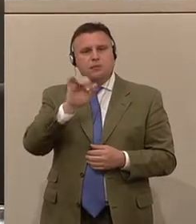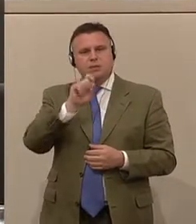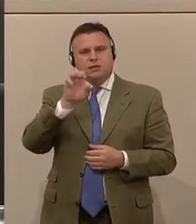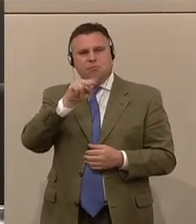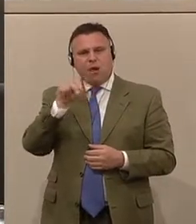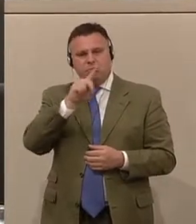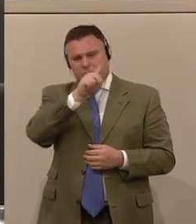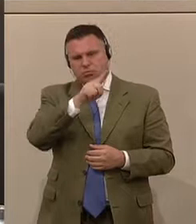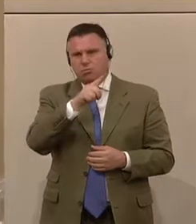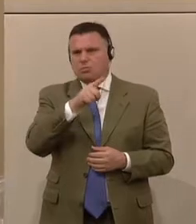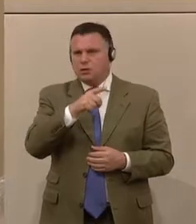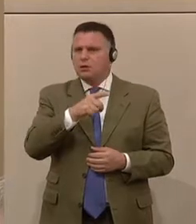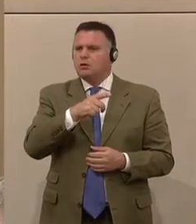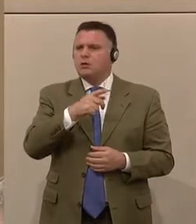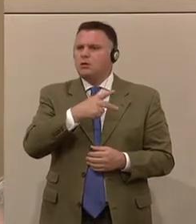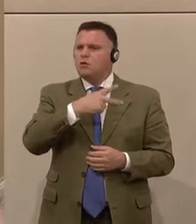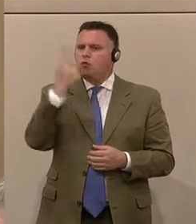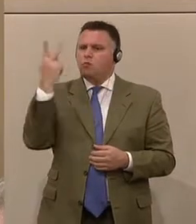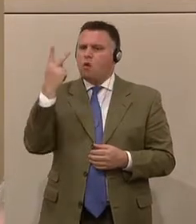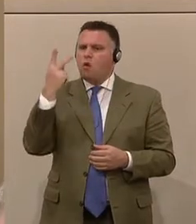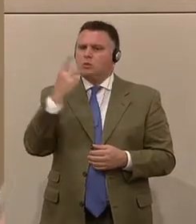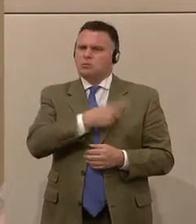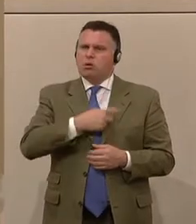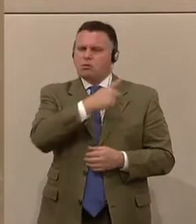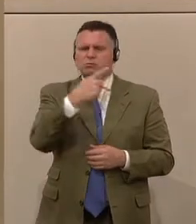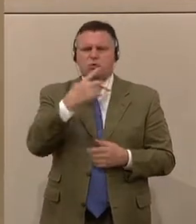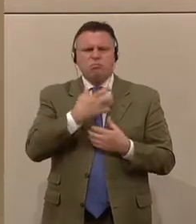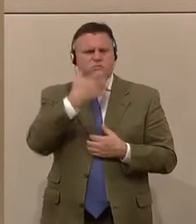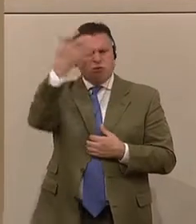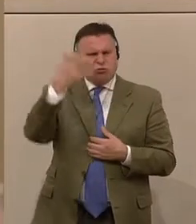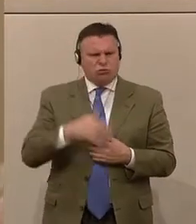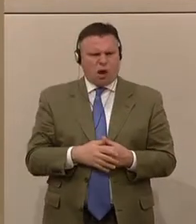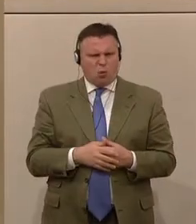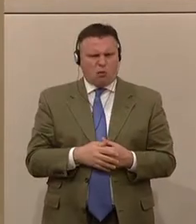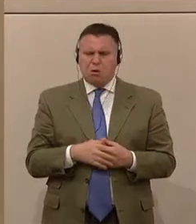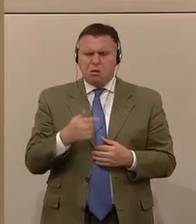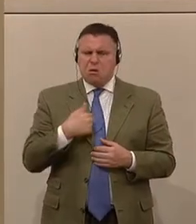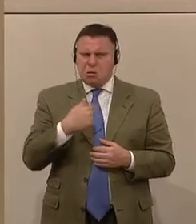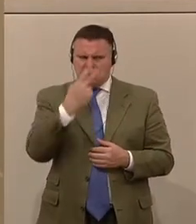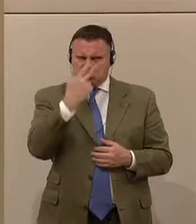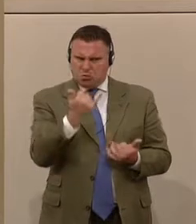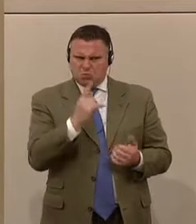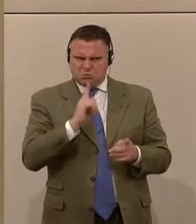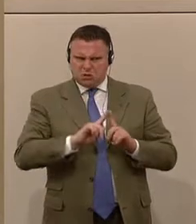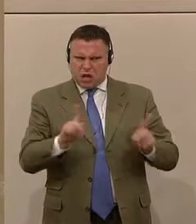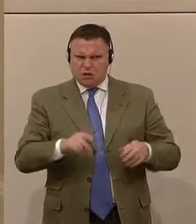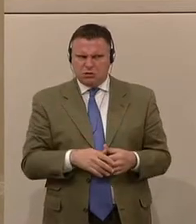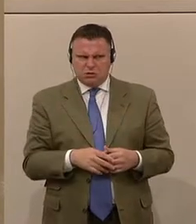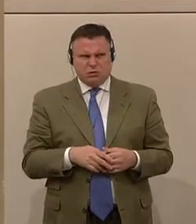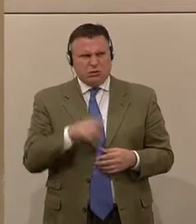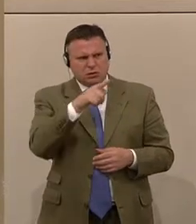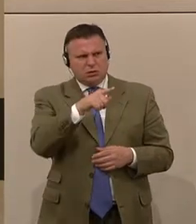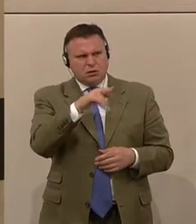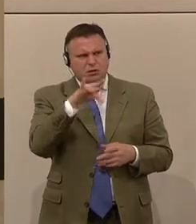wirklich die Neue Volkspartei vorher als Dinosaurier bezeichnet. Also ich habe jetzt ein anderes Bild. Denn dieser